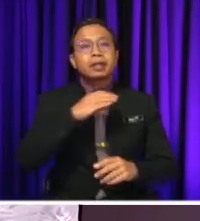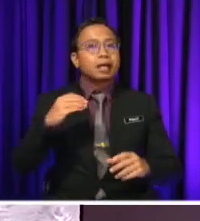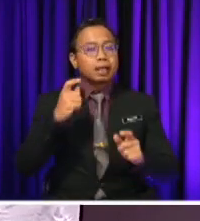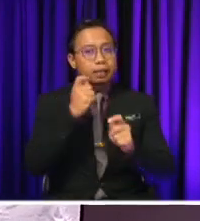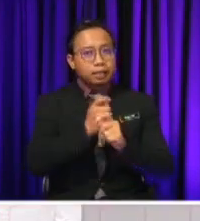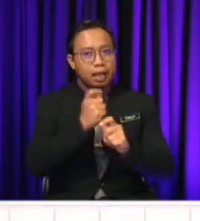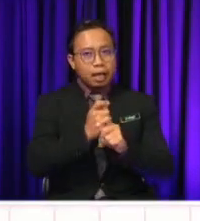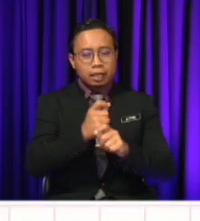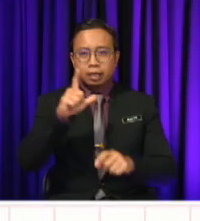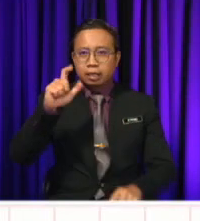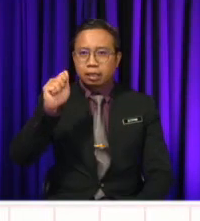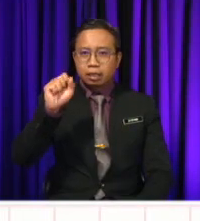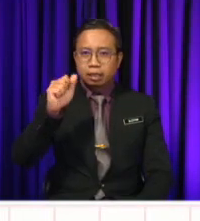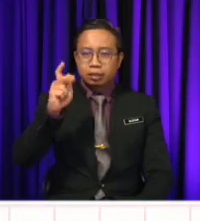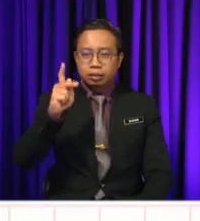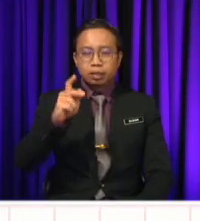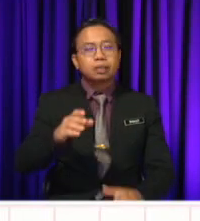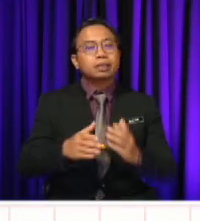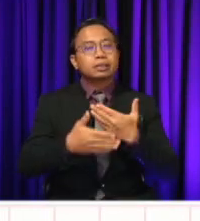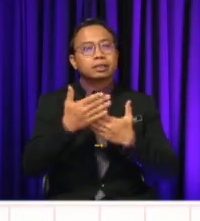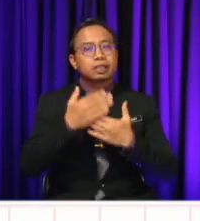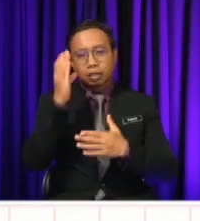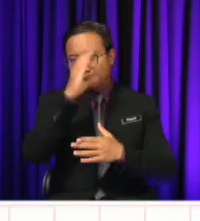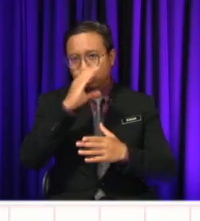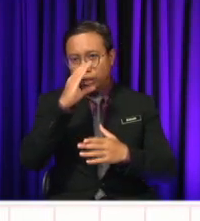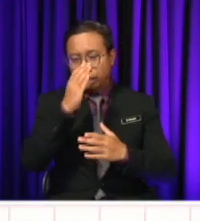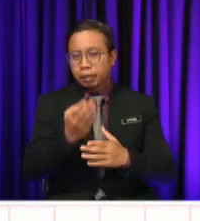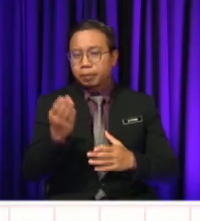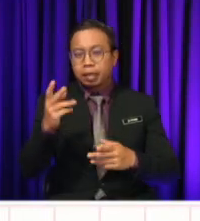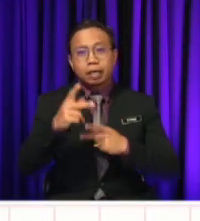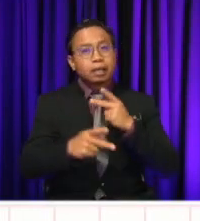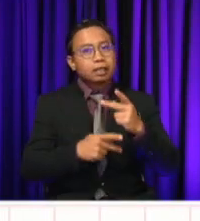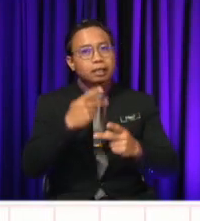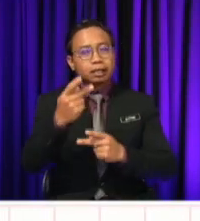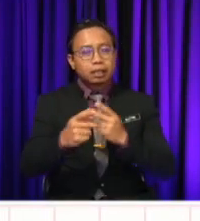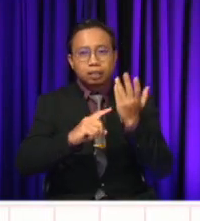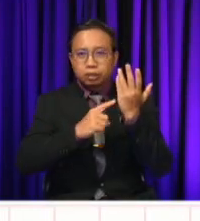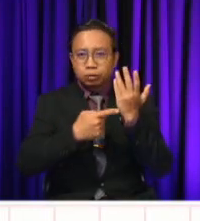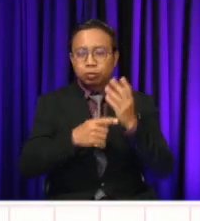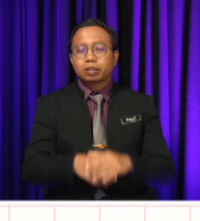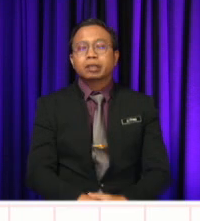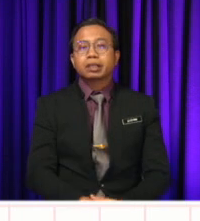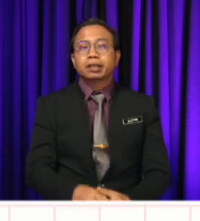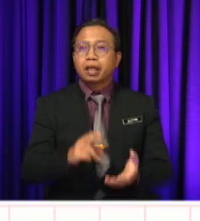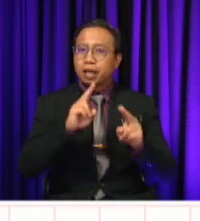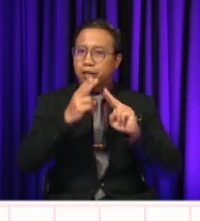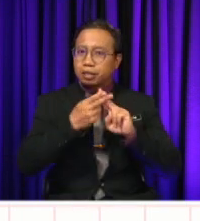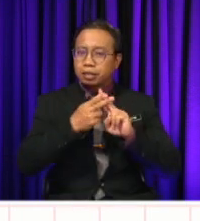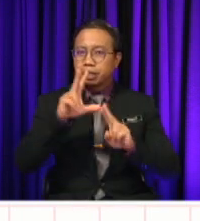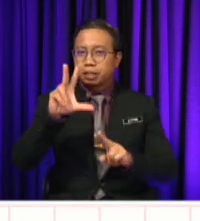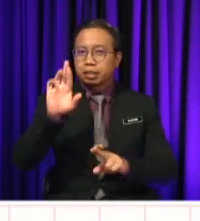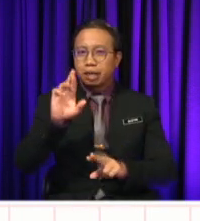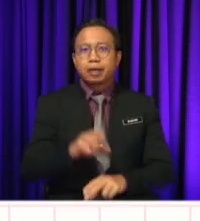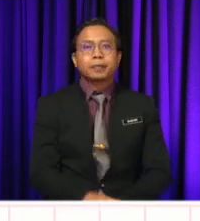mudah didapati bahan kita semula yang tadi kan Oke bahan